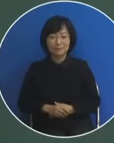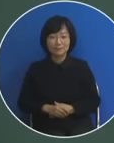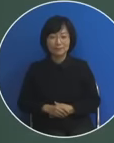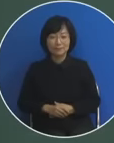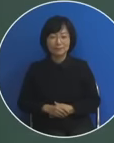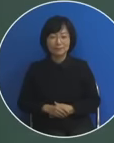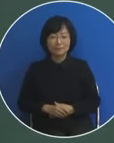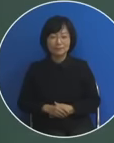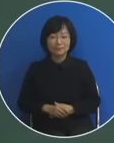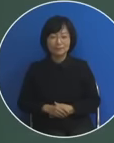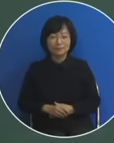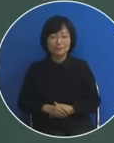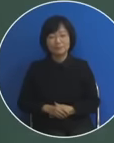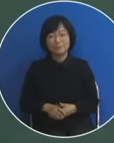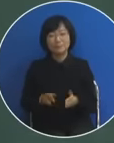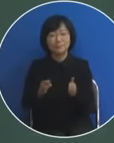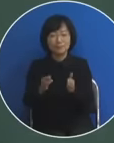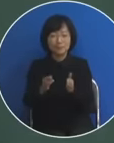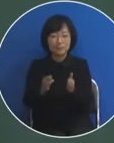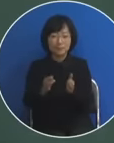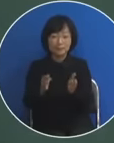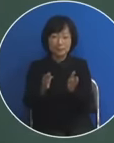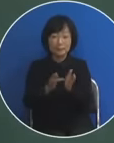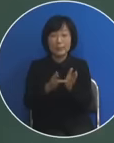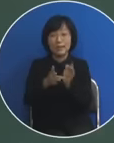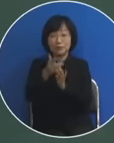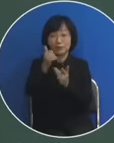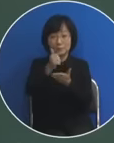예수님 당시 한번 보세요. Now look at during Jesus' time.